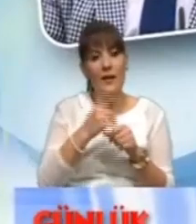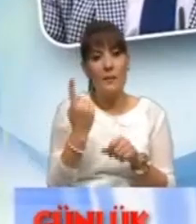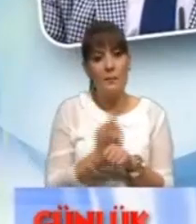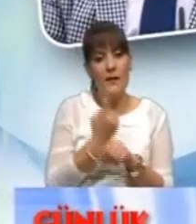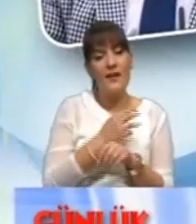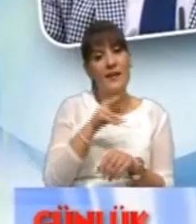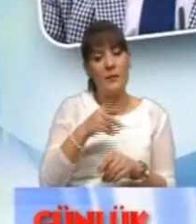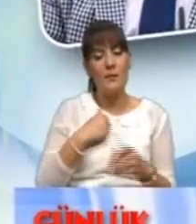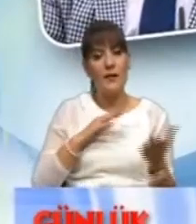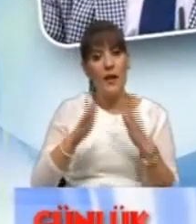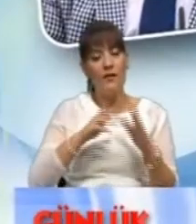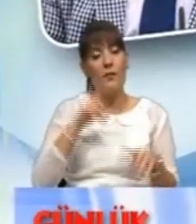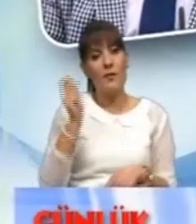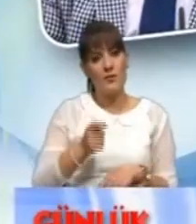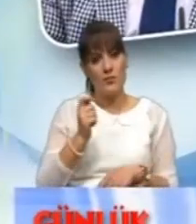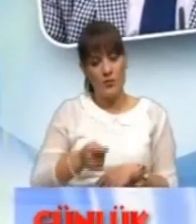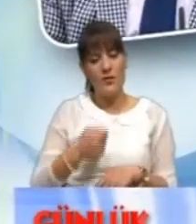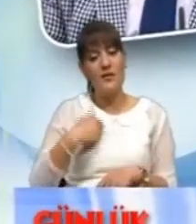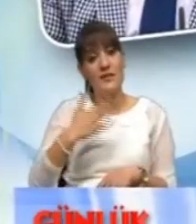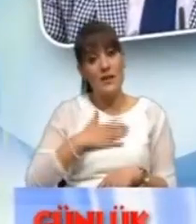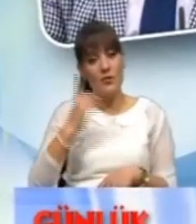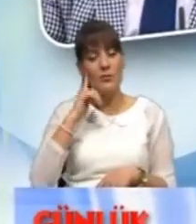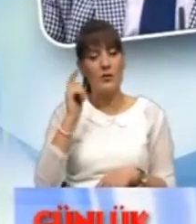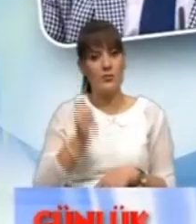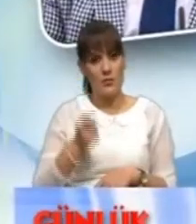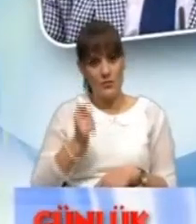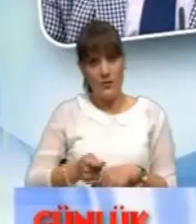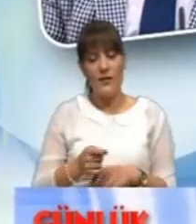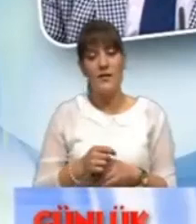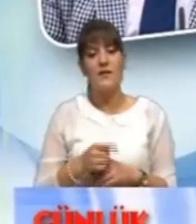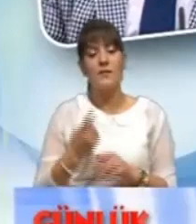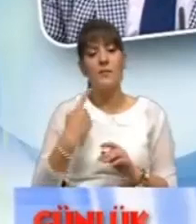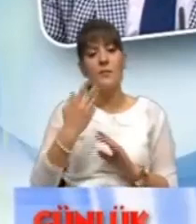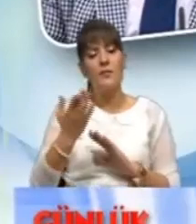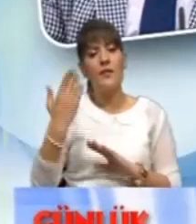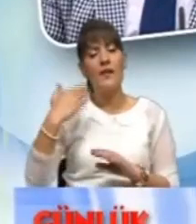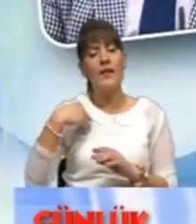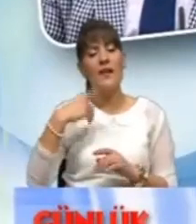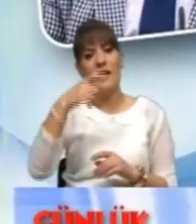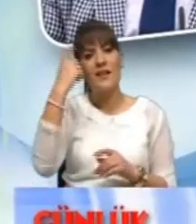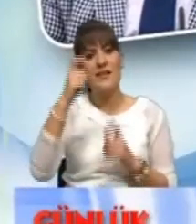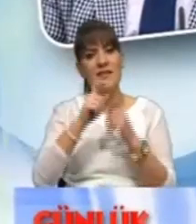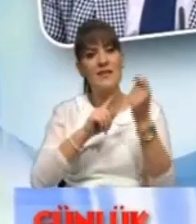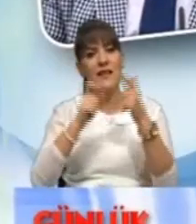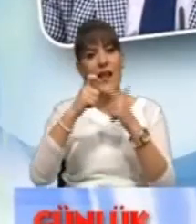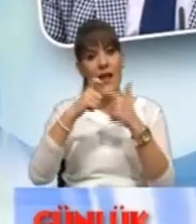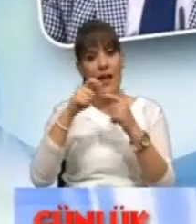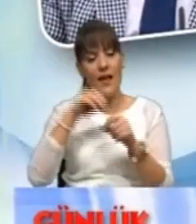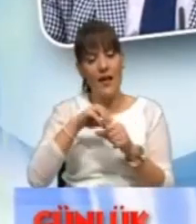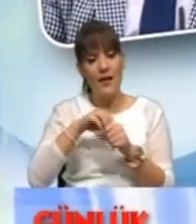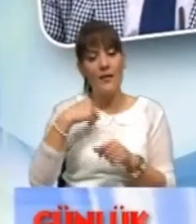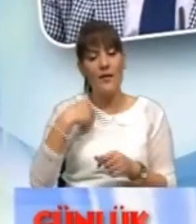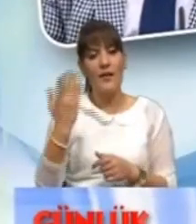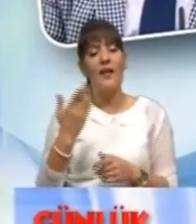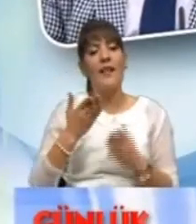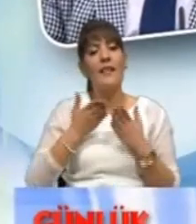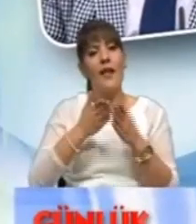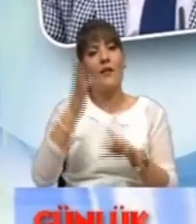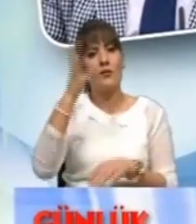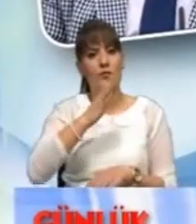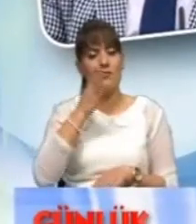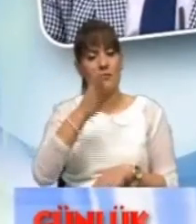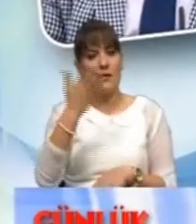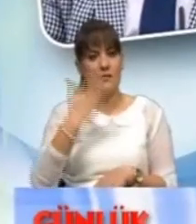yaşayanlarından biri gibi davranmak zorundayız. Saygı duymak zorundayız. Geçen yaz Side'de yiz hep beraber ve böyle bir tekne turuna